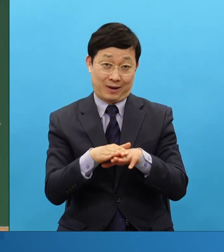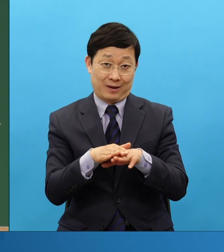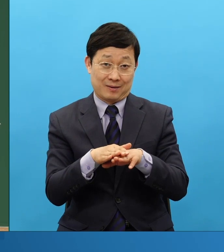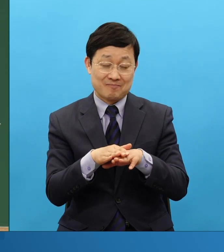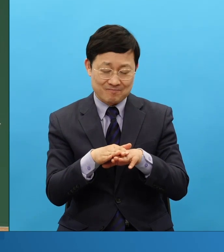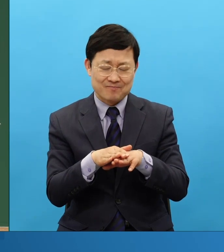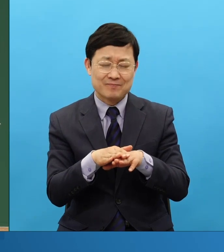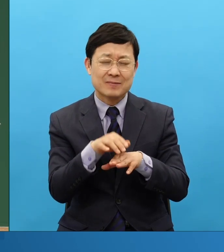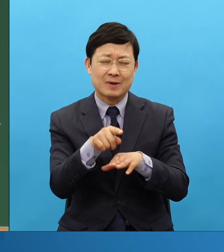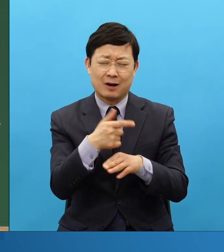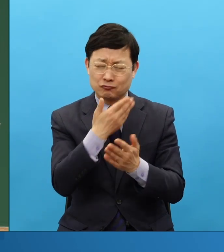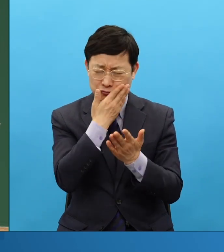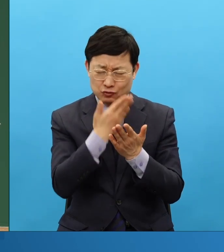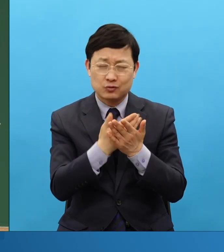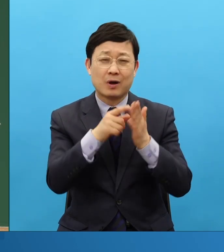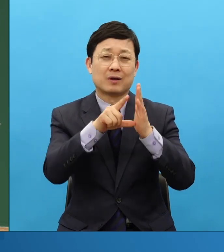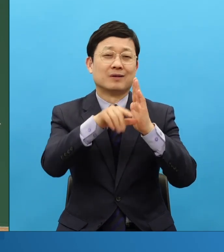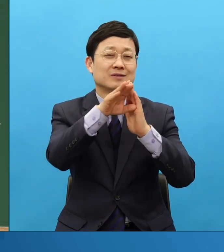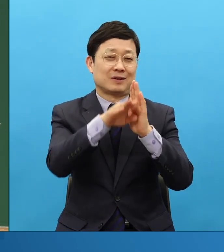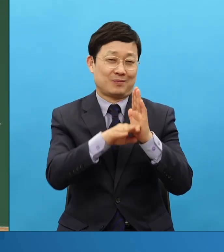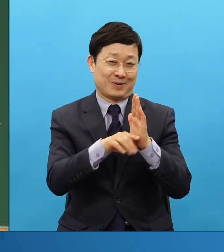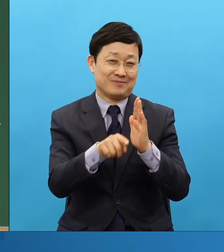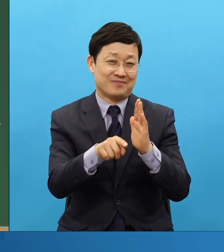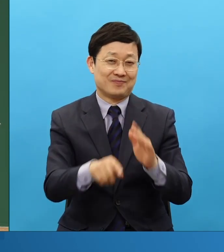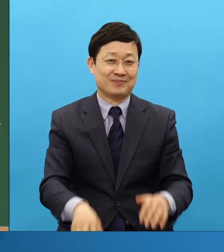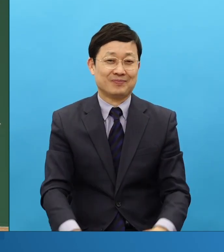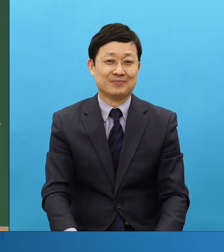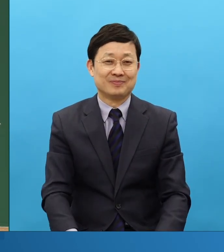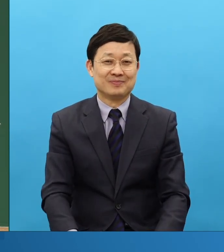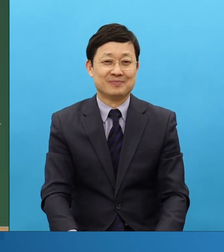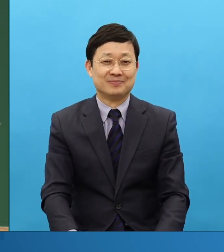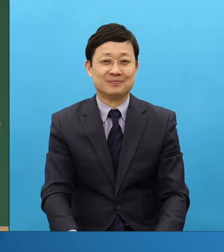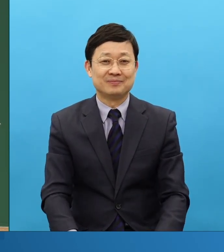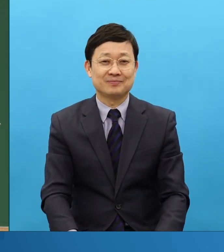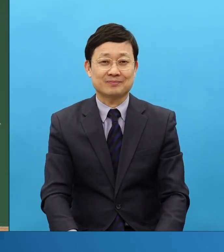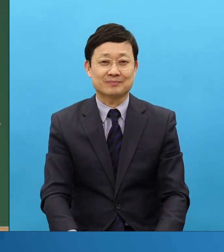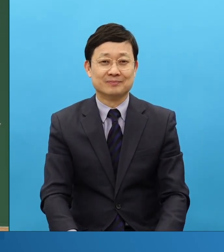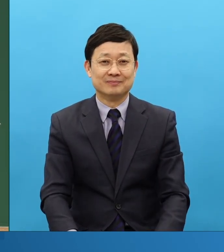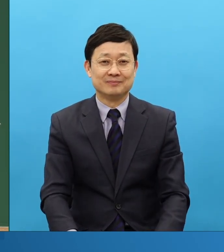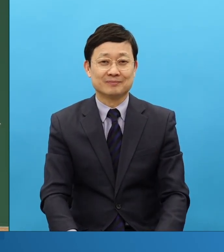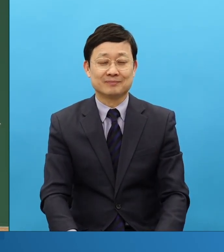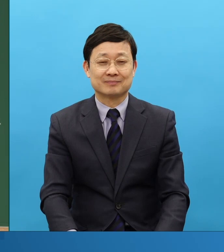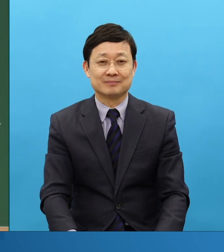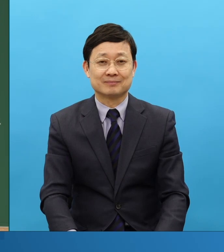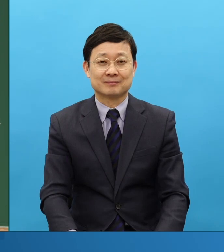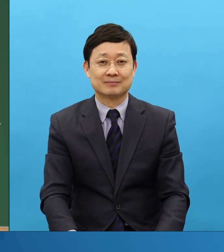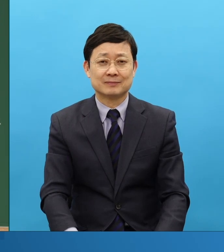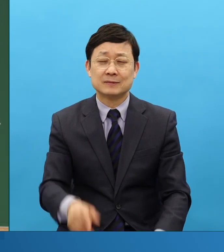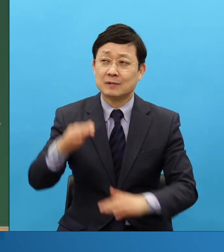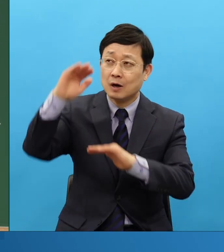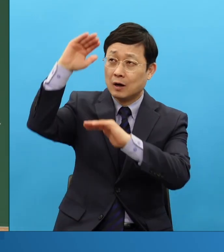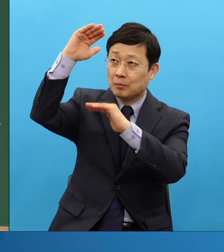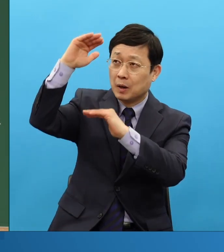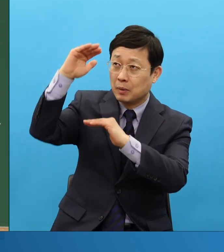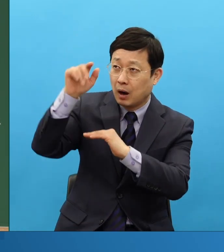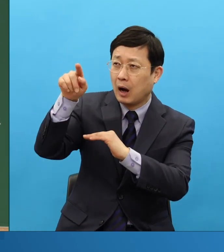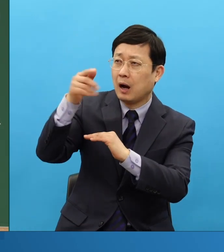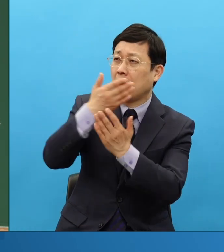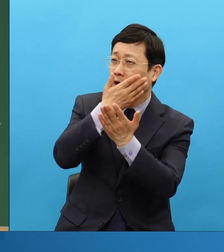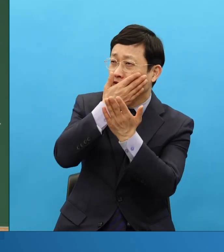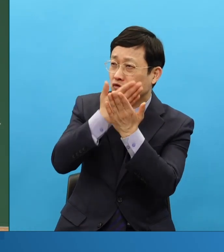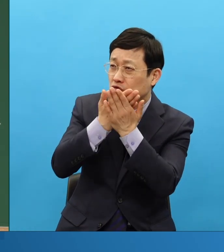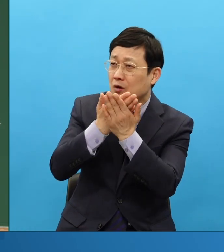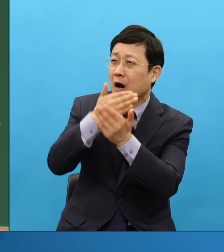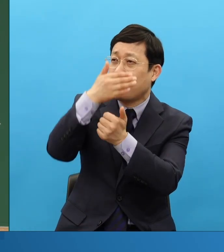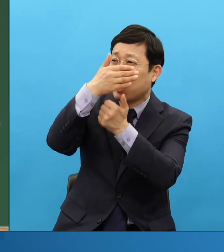대학원 연합예배란 말이죠. Today is a church officers graduate school joint service. 그 이유를 깨달아야 됩니다. And so you have to realize the